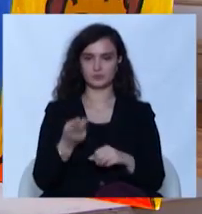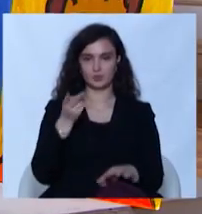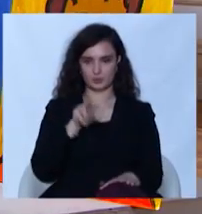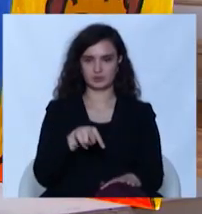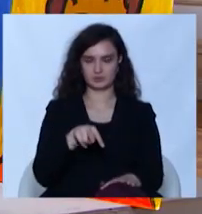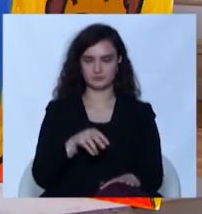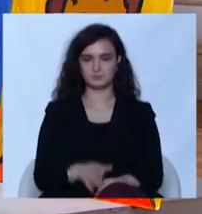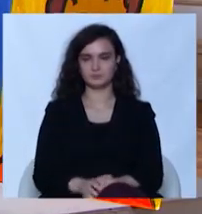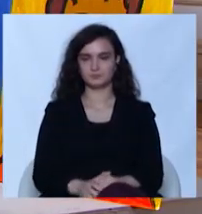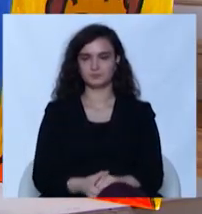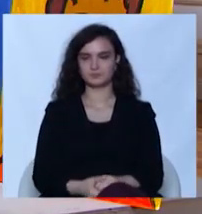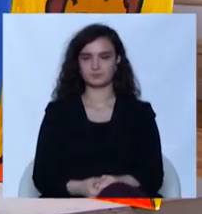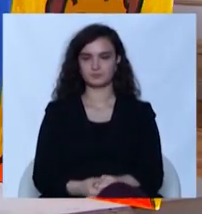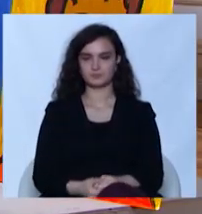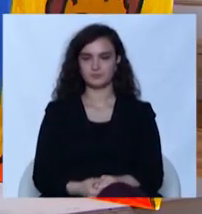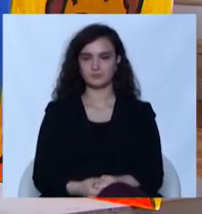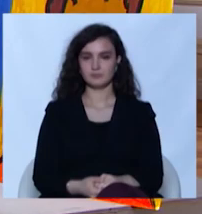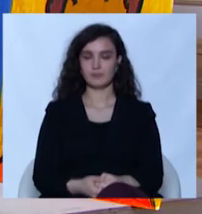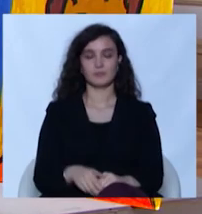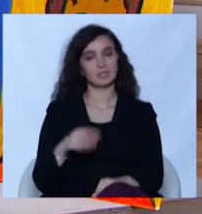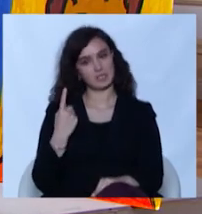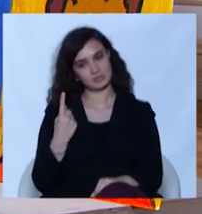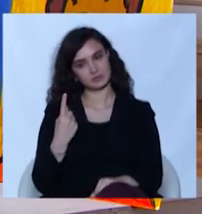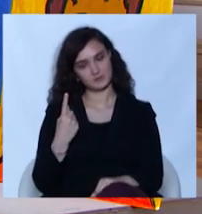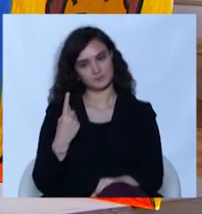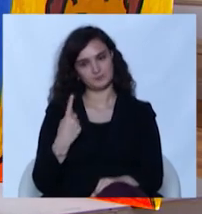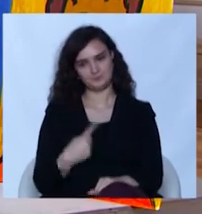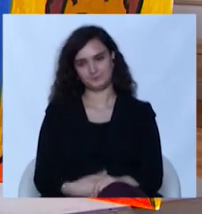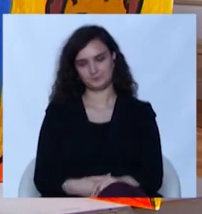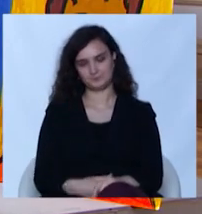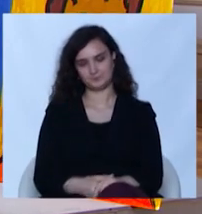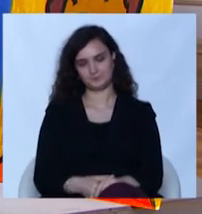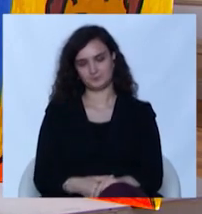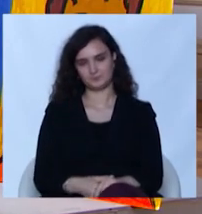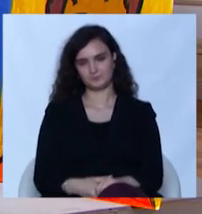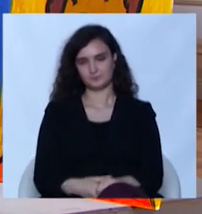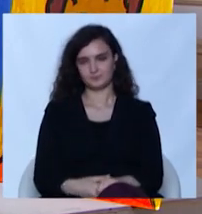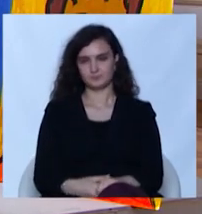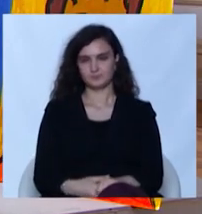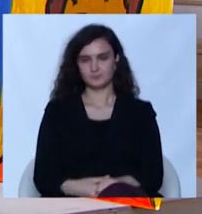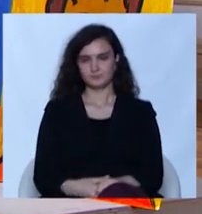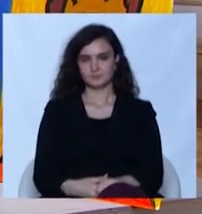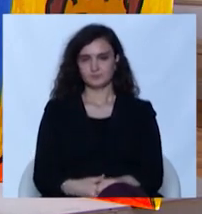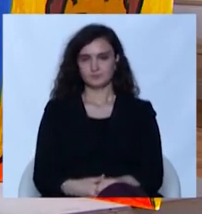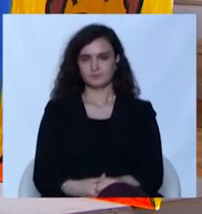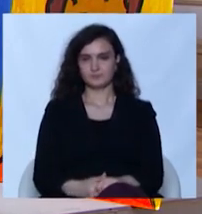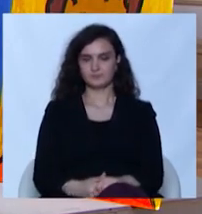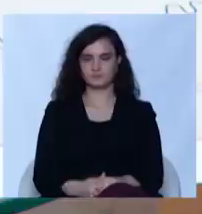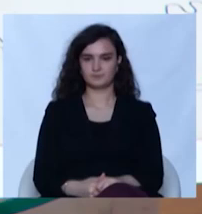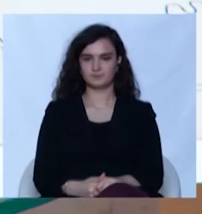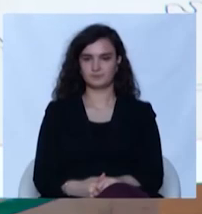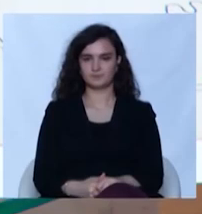ორი ნამუშევარი. ერთი იყოს უკეთ რა ეს გადადის ამაზე.